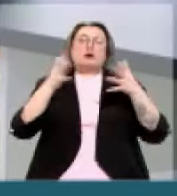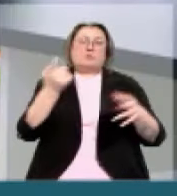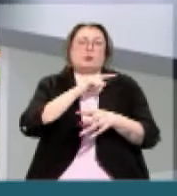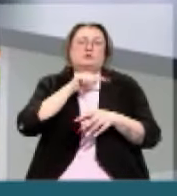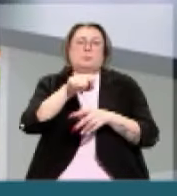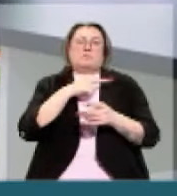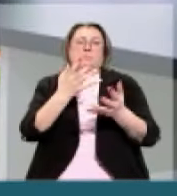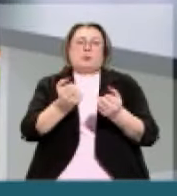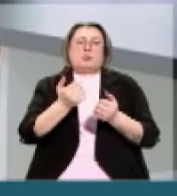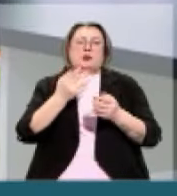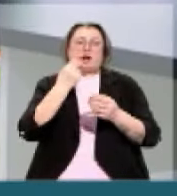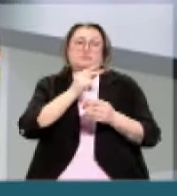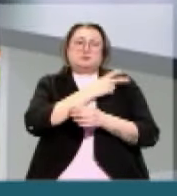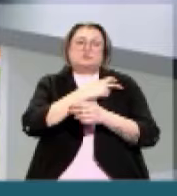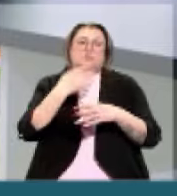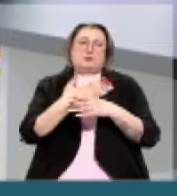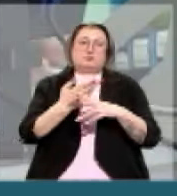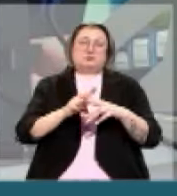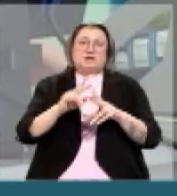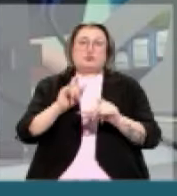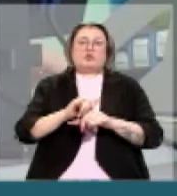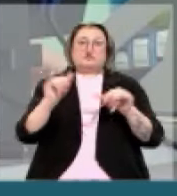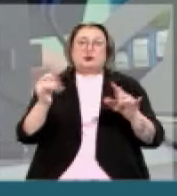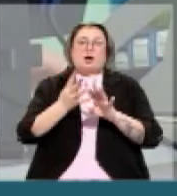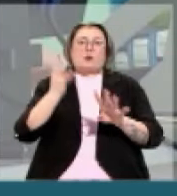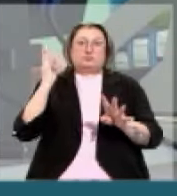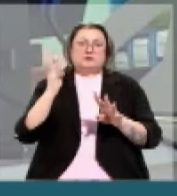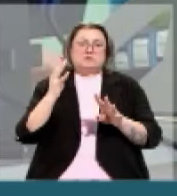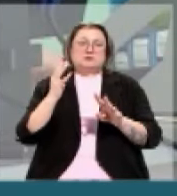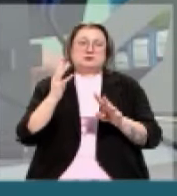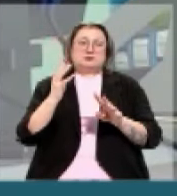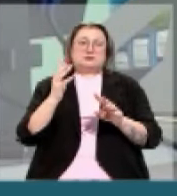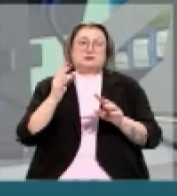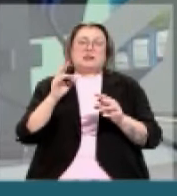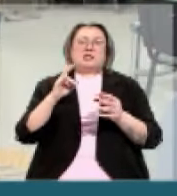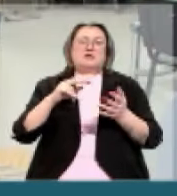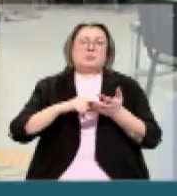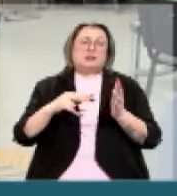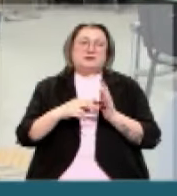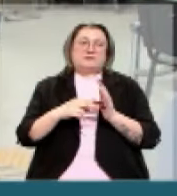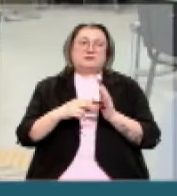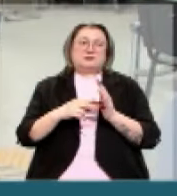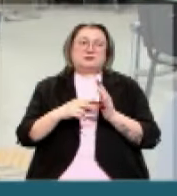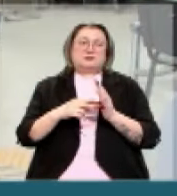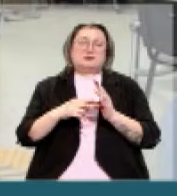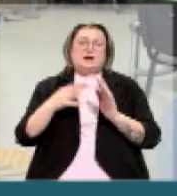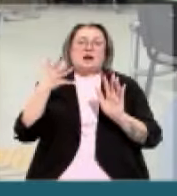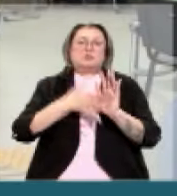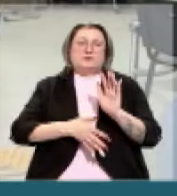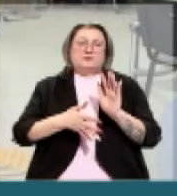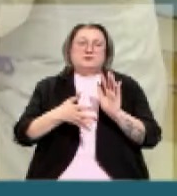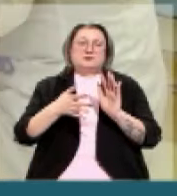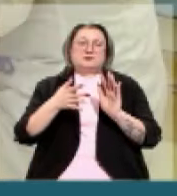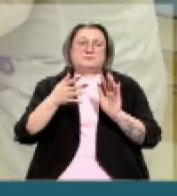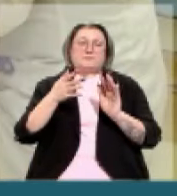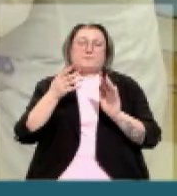үлкен емханаларға тіркелгенді жөн санайды. Бұл кезектің көбеюіне бөлінген қаржының жоспарсыз жұмсалуын алып келеді. Ал шағын